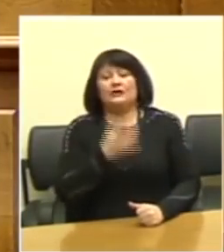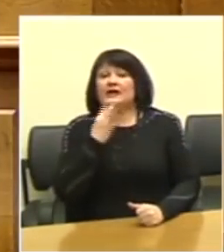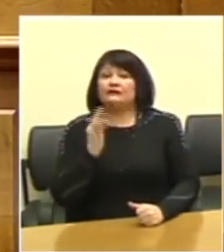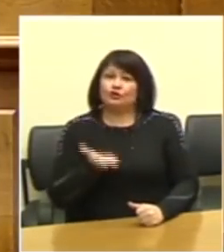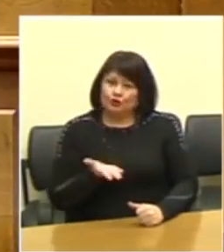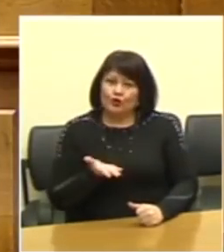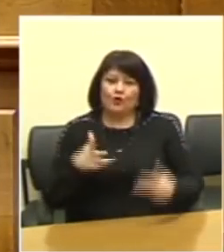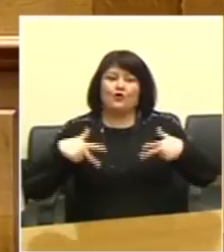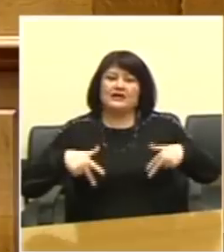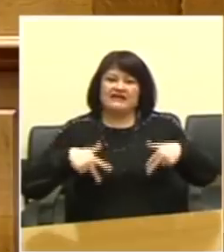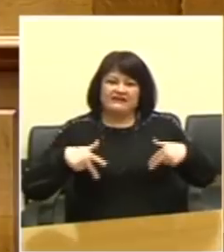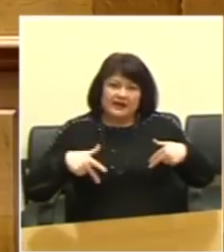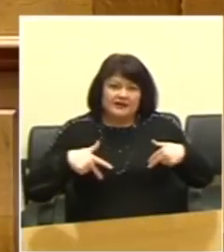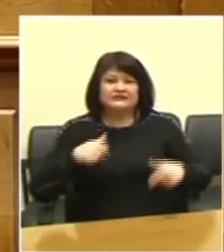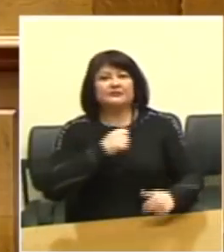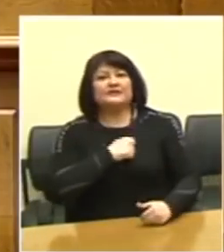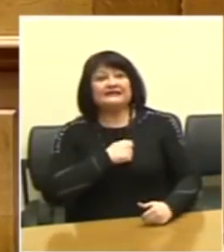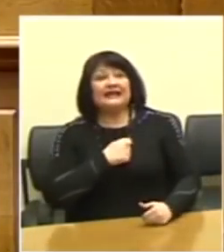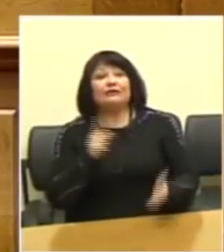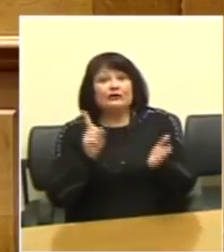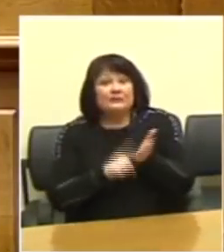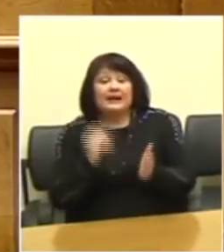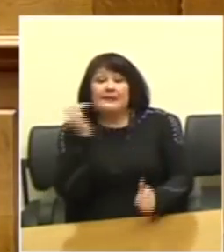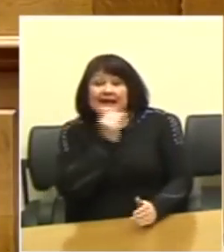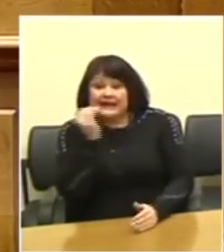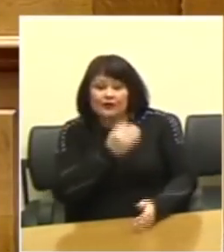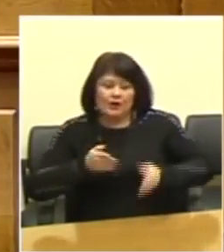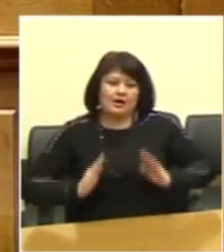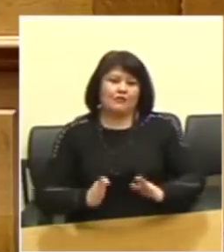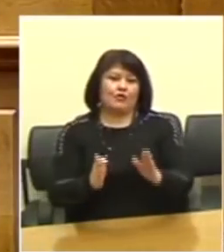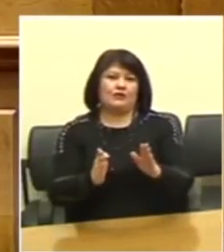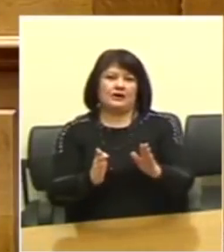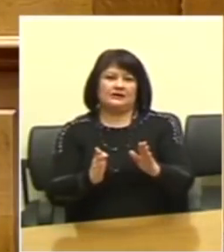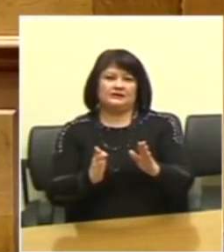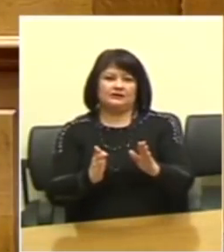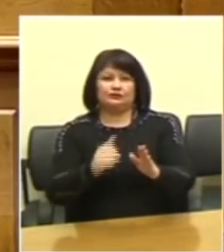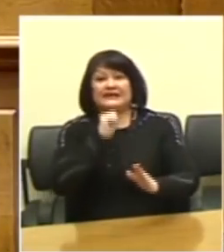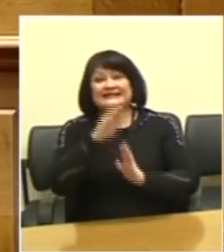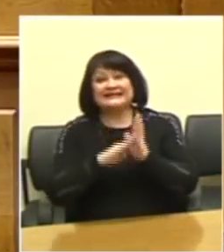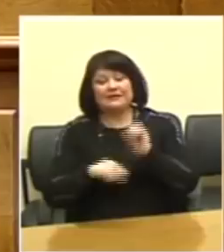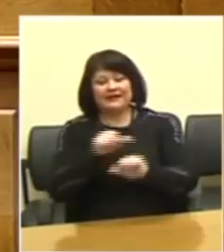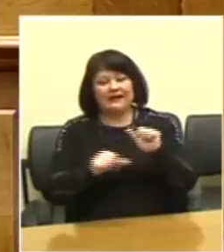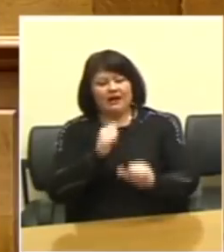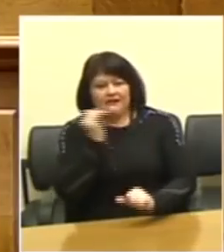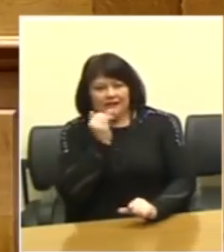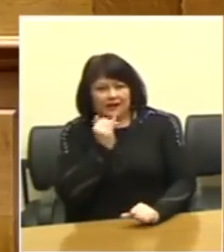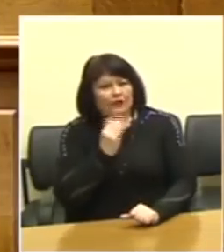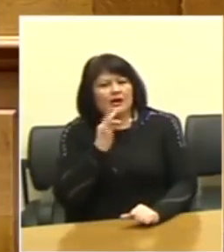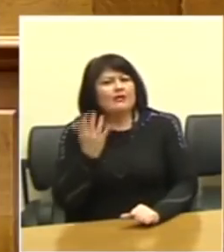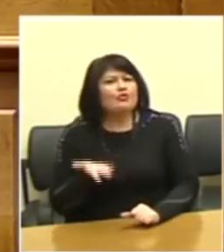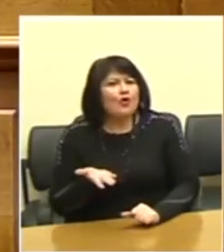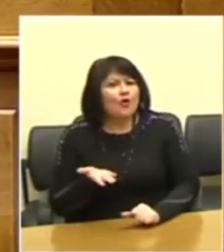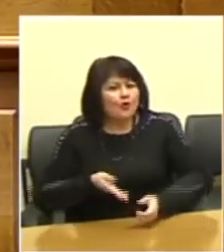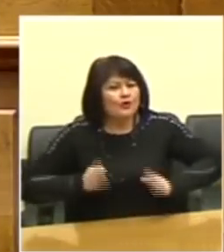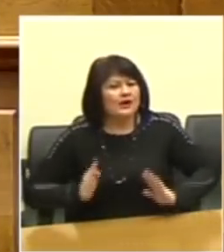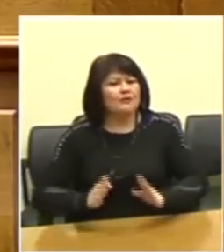και η κυβέρνηση θεωρεί επιτακτικό να προχωρήσουν γρήγορα οι συνταγματικές αλλαγές, προκειμένου να